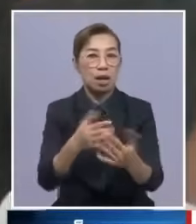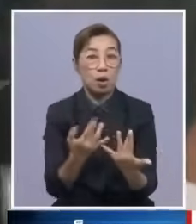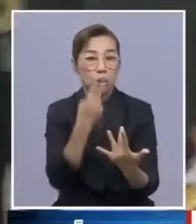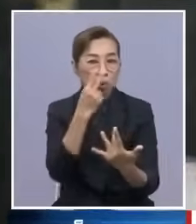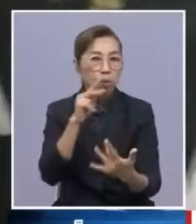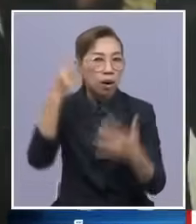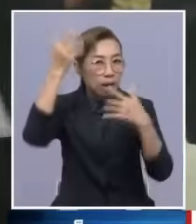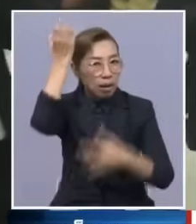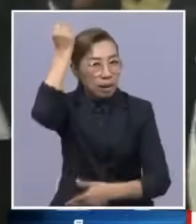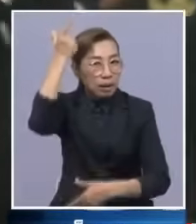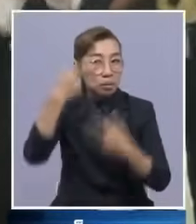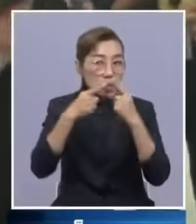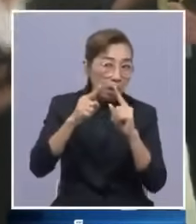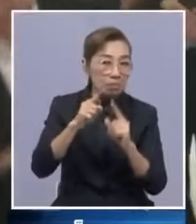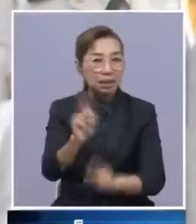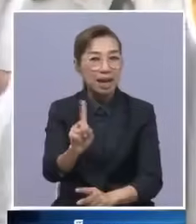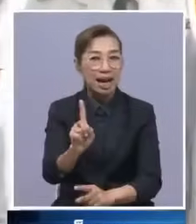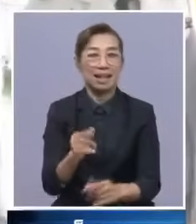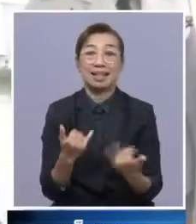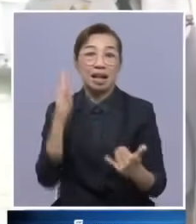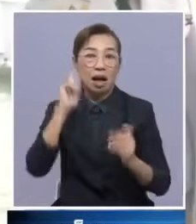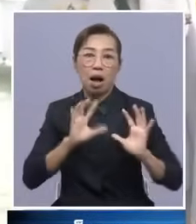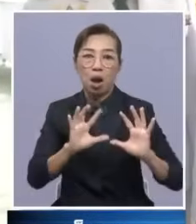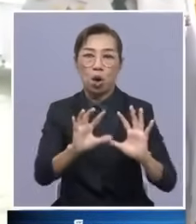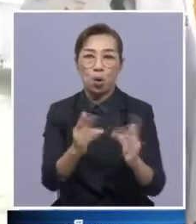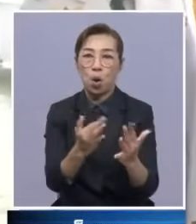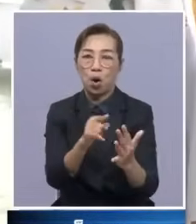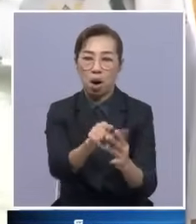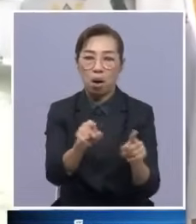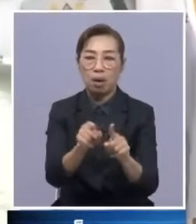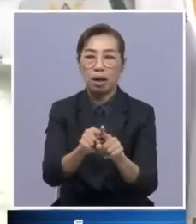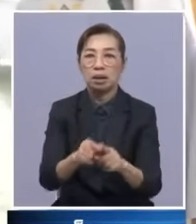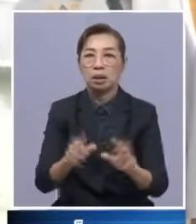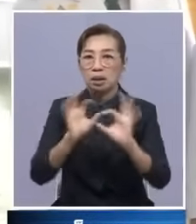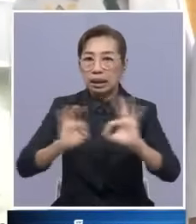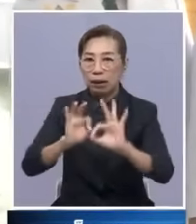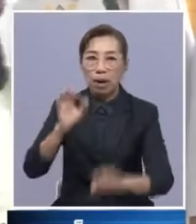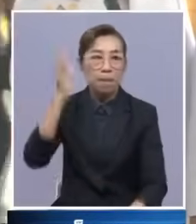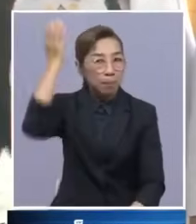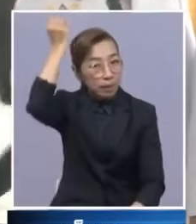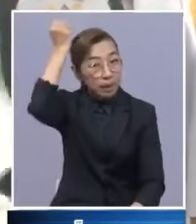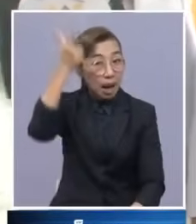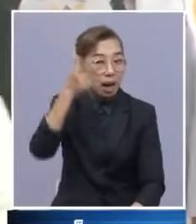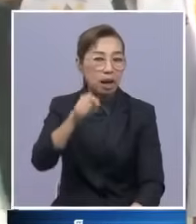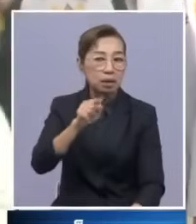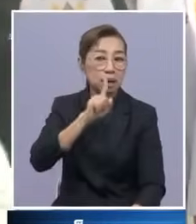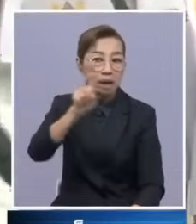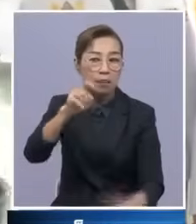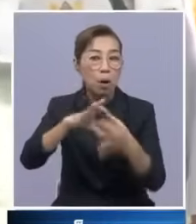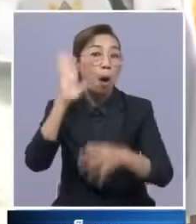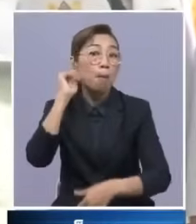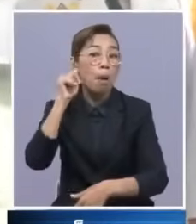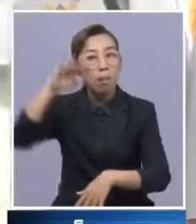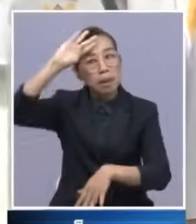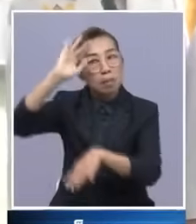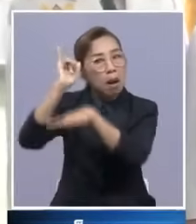ะในห้วงเวลาที่กำลังรอคุณอุ๊งอิ๊งแพทองธารตอบคำถามเรื่องอาการป่วยของคุณพ่อแล้วก็ความคืบหน้าว่าสรุปแล้